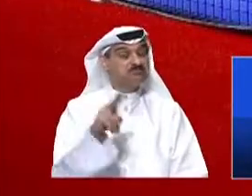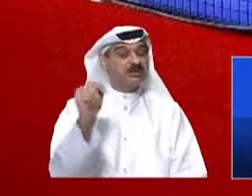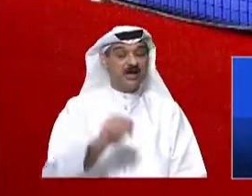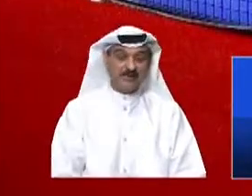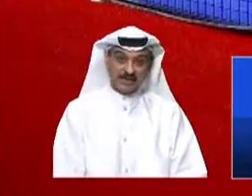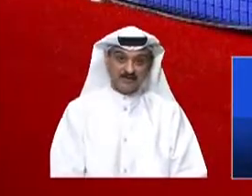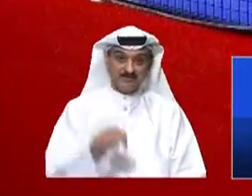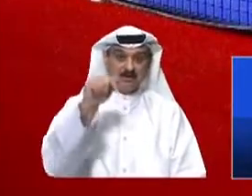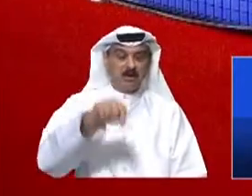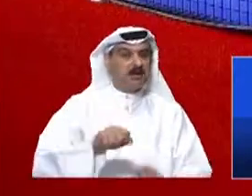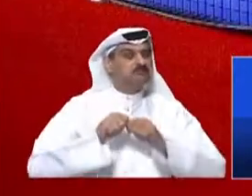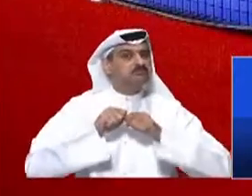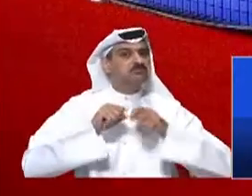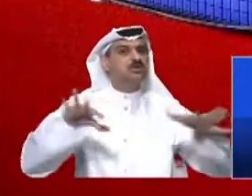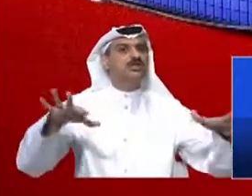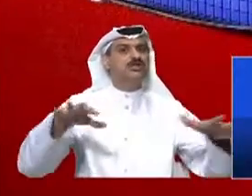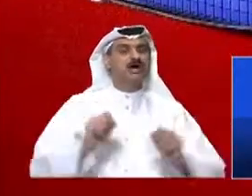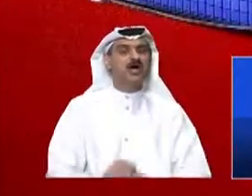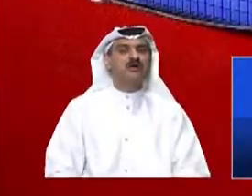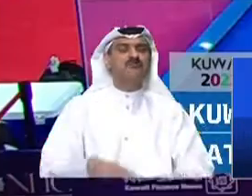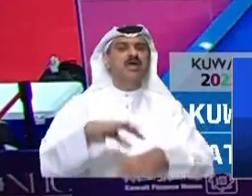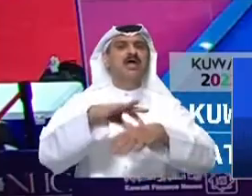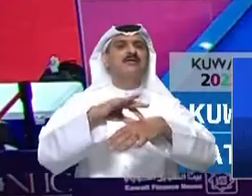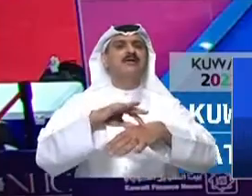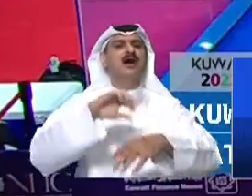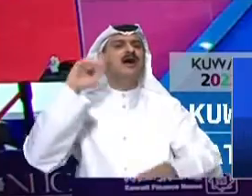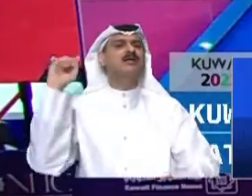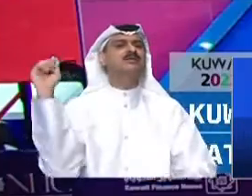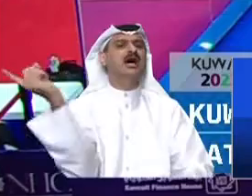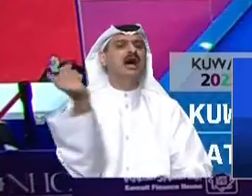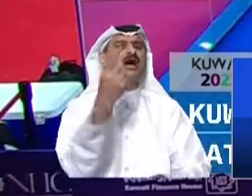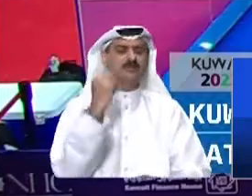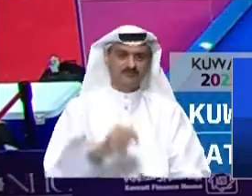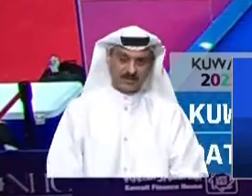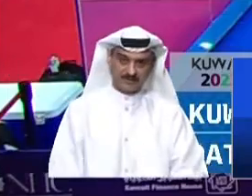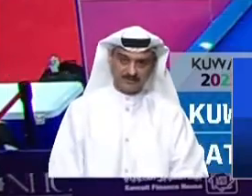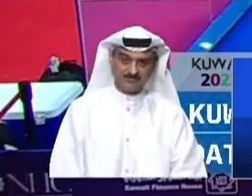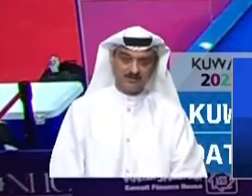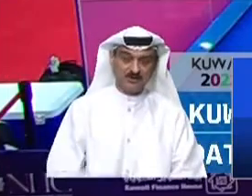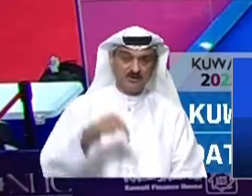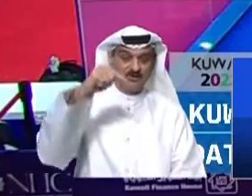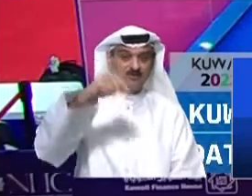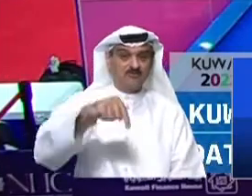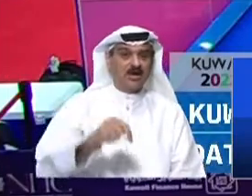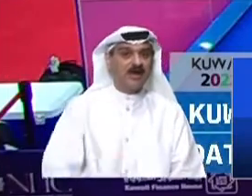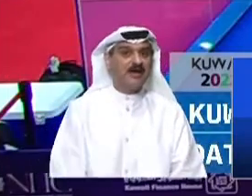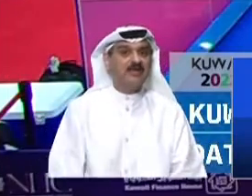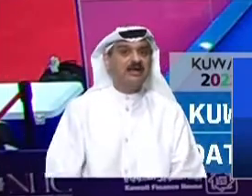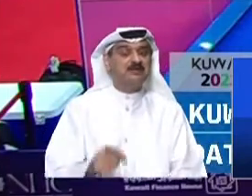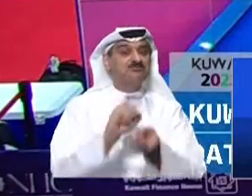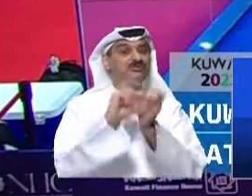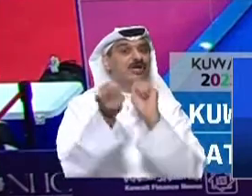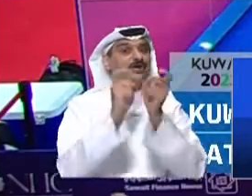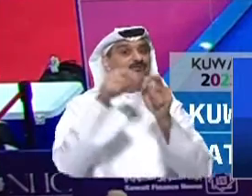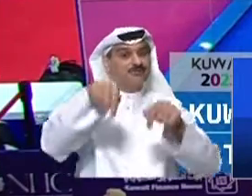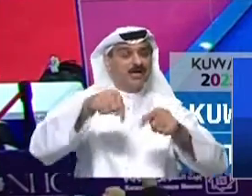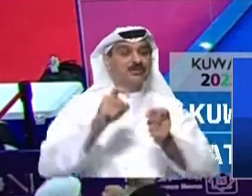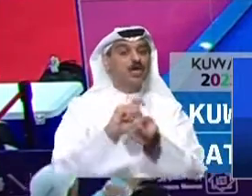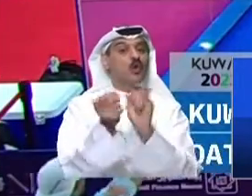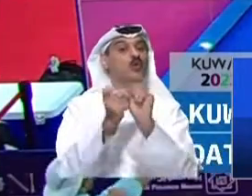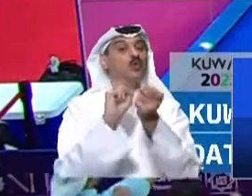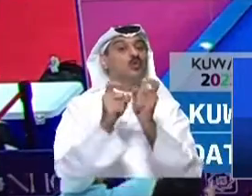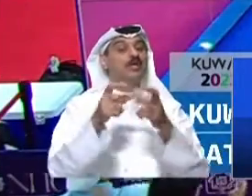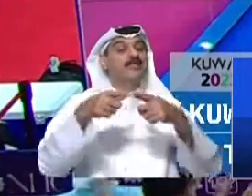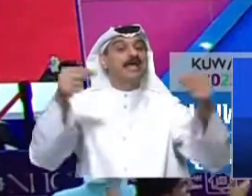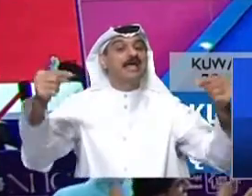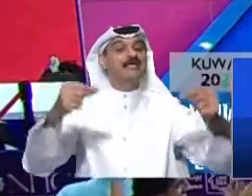انتشار وشغف واسع بين دول المنطقة بلعبة البادل. وعلى الرغم من حدثتها بالكويت، إلا أن